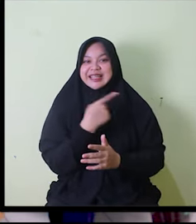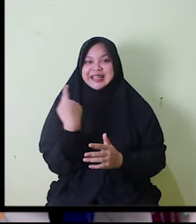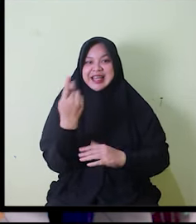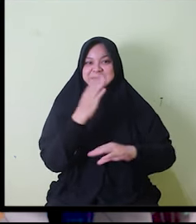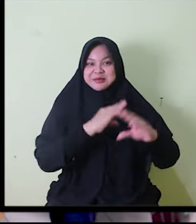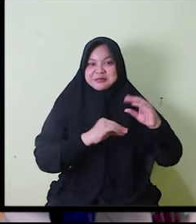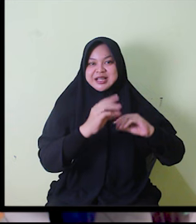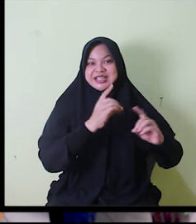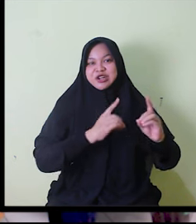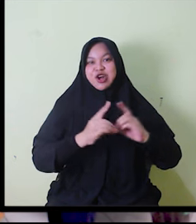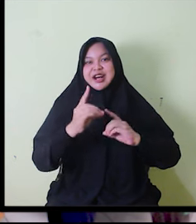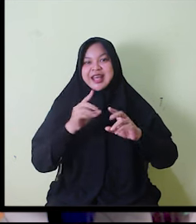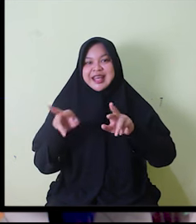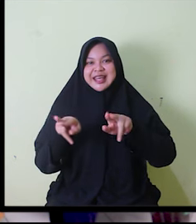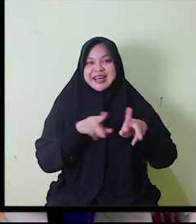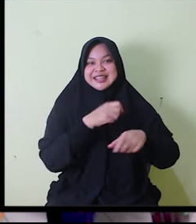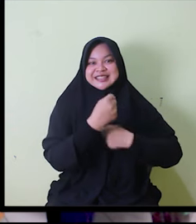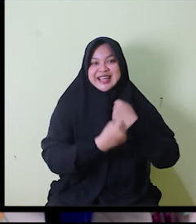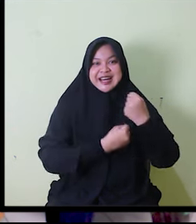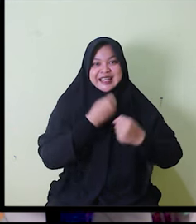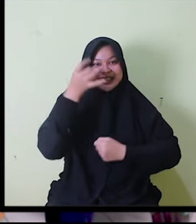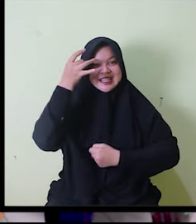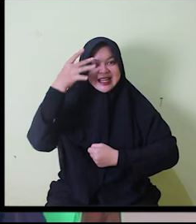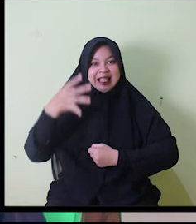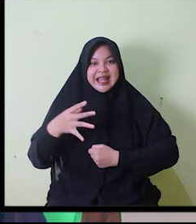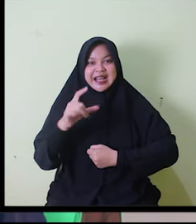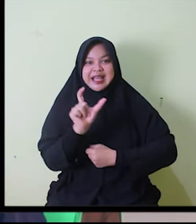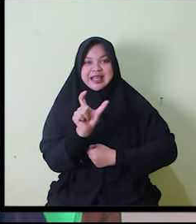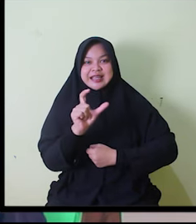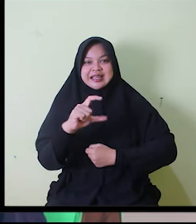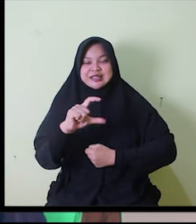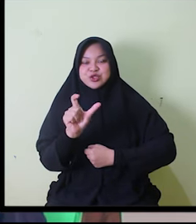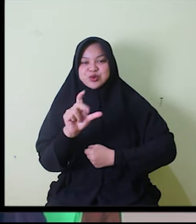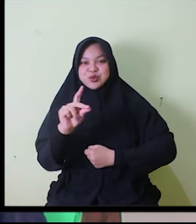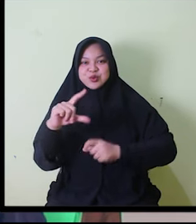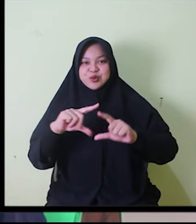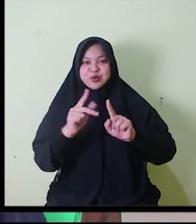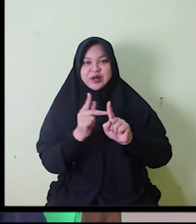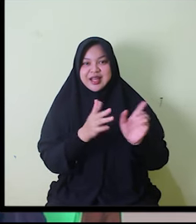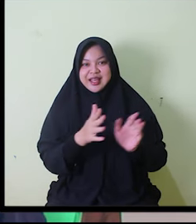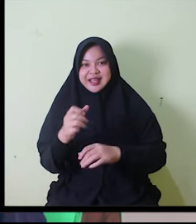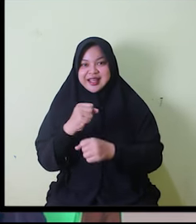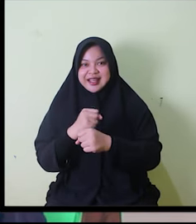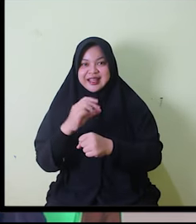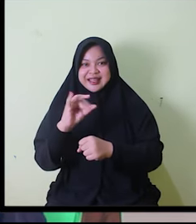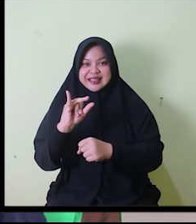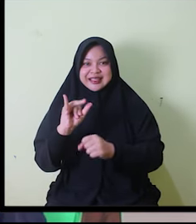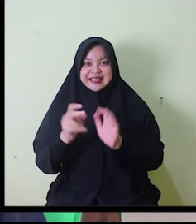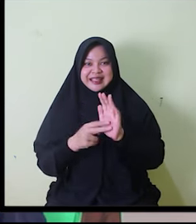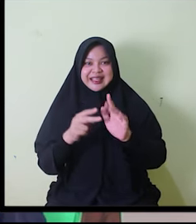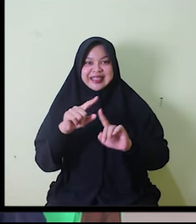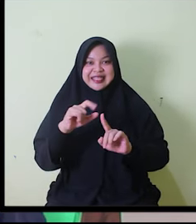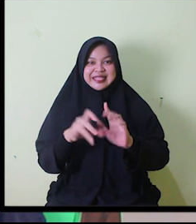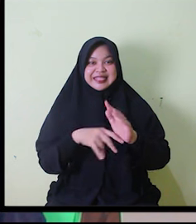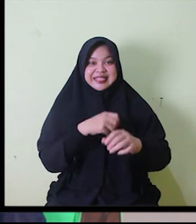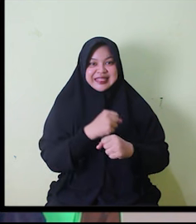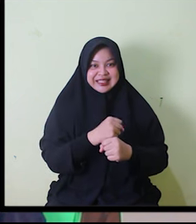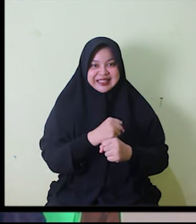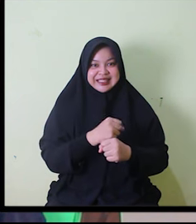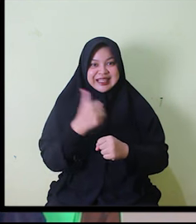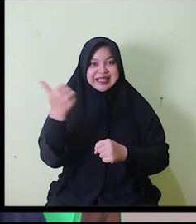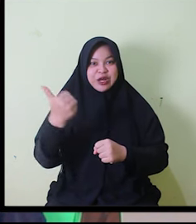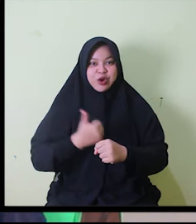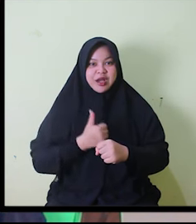rencana aksi di Kelurahan curah gerinting bintang tamu yang pertama kita sapa dulu Bapak